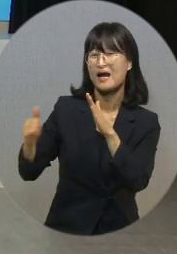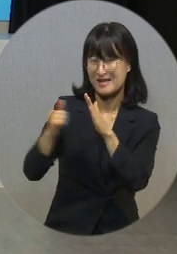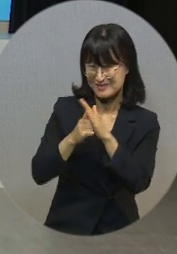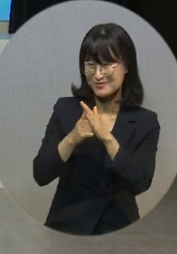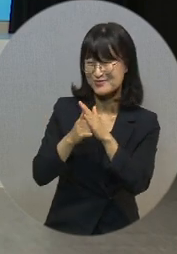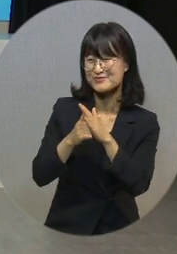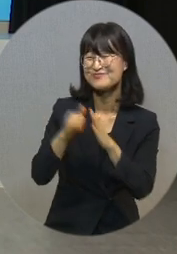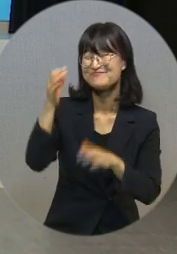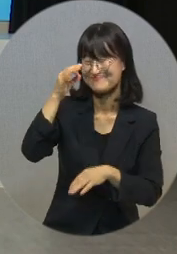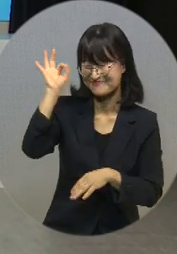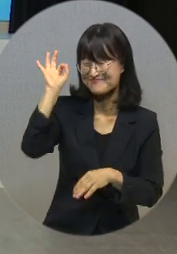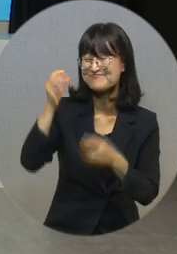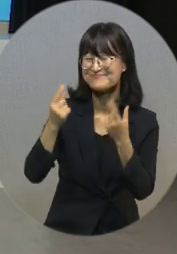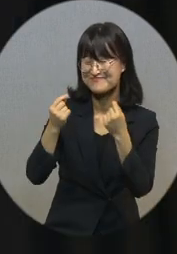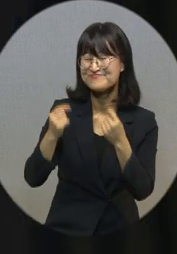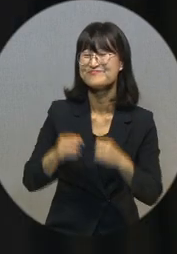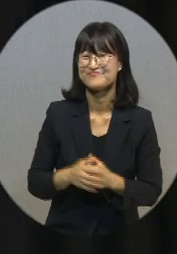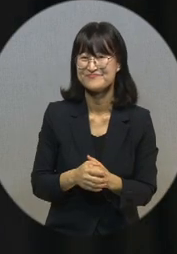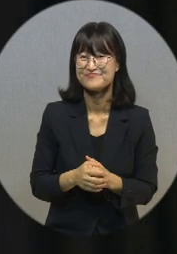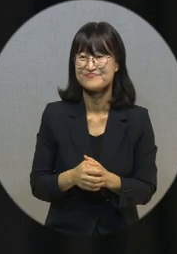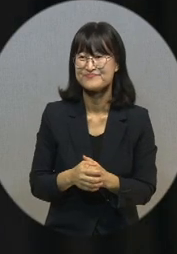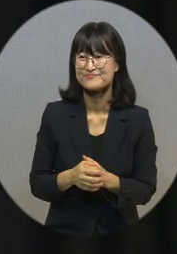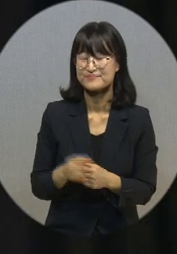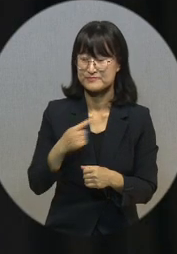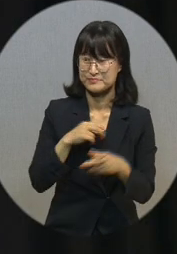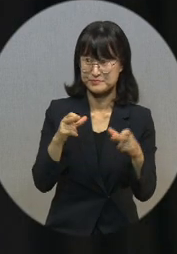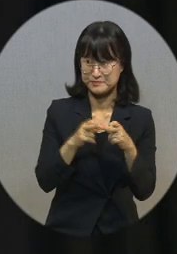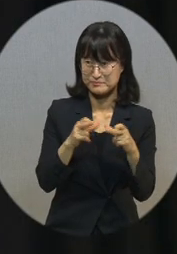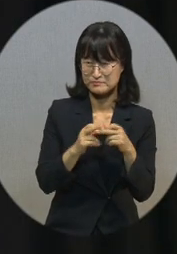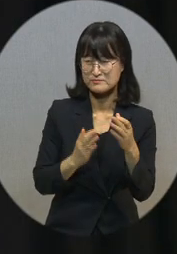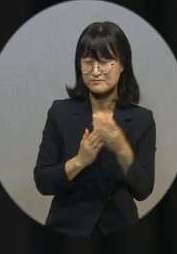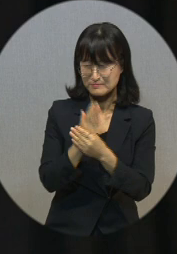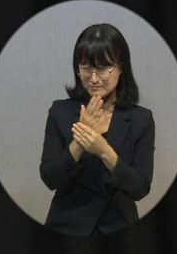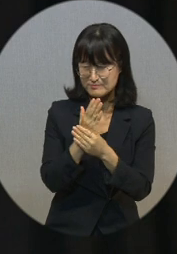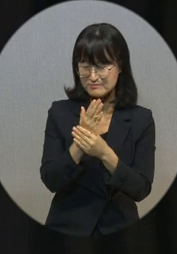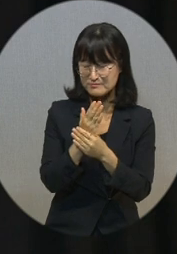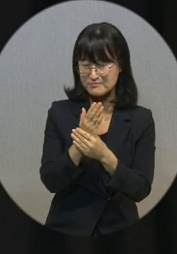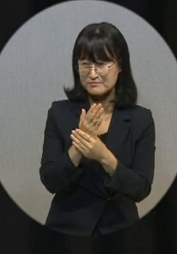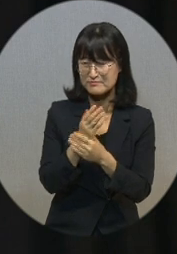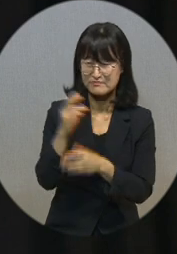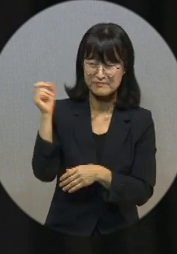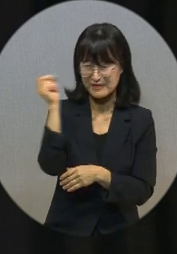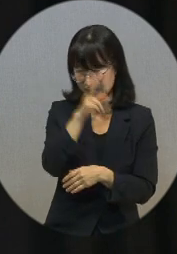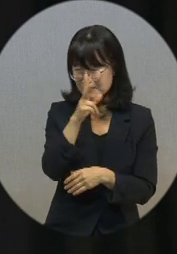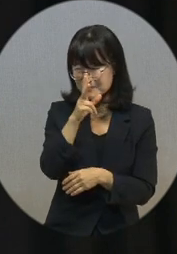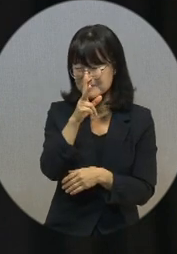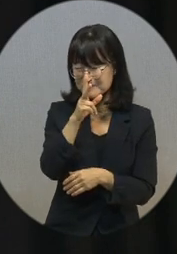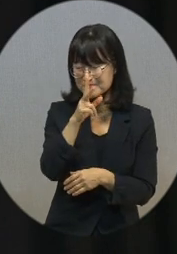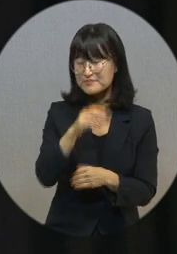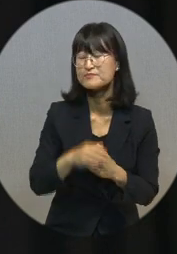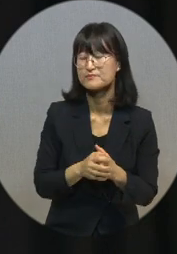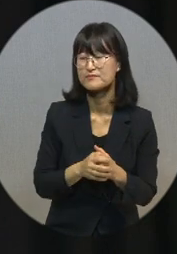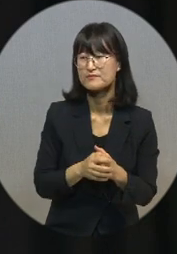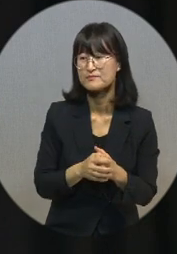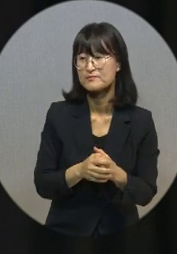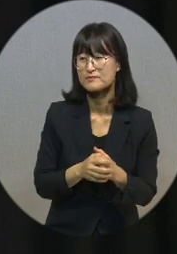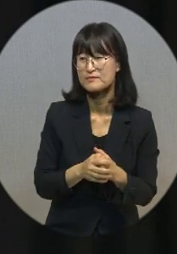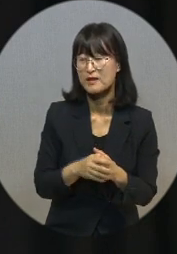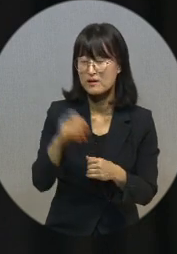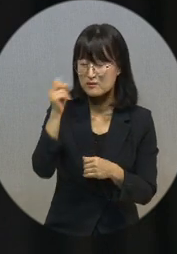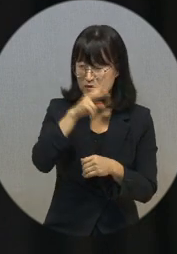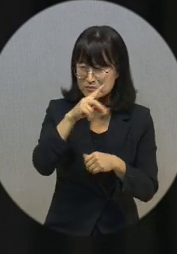생각이 납니다. 네, 제가 장애가 생기고 네. 갑작스러운 그런